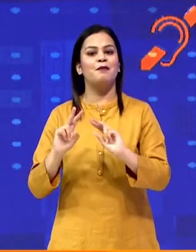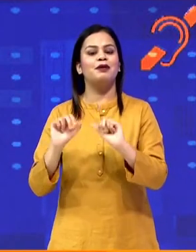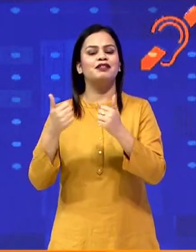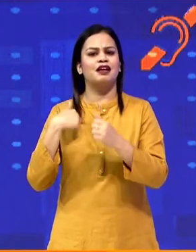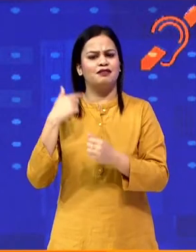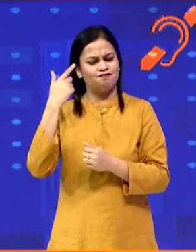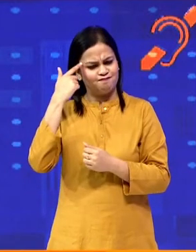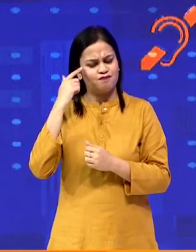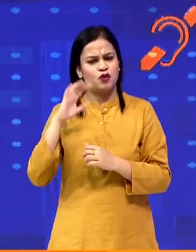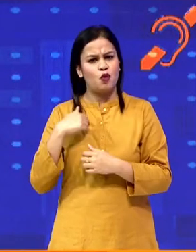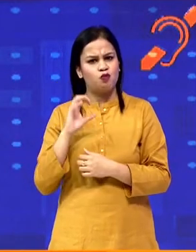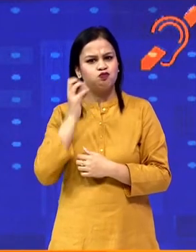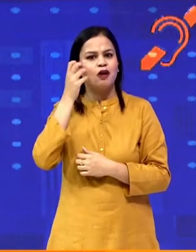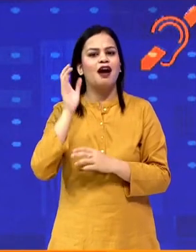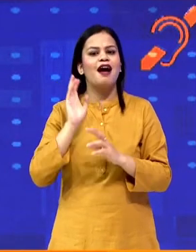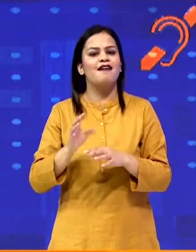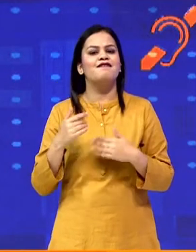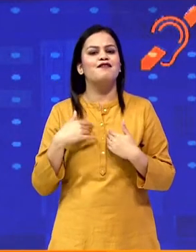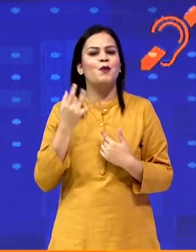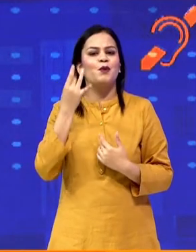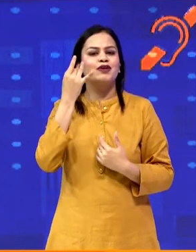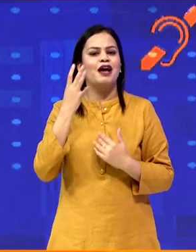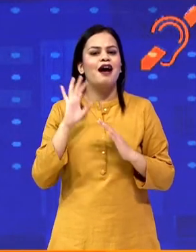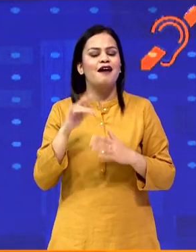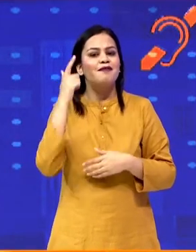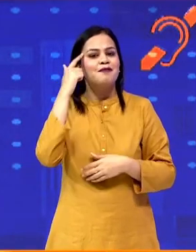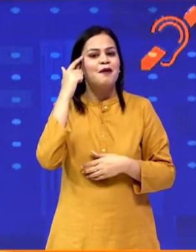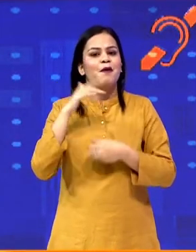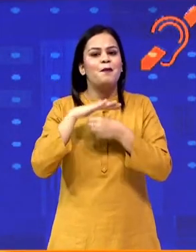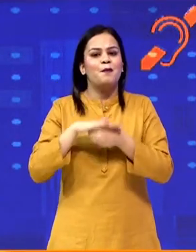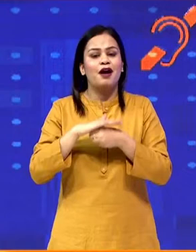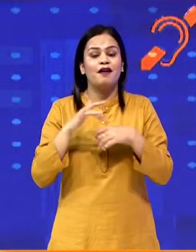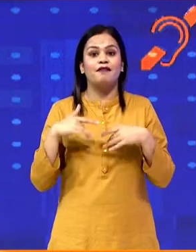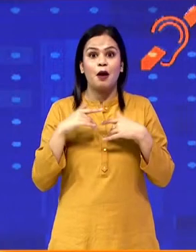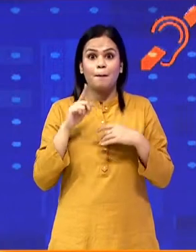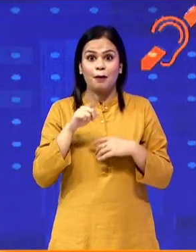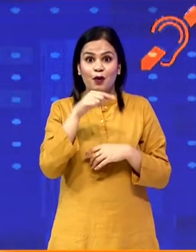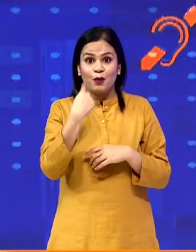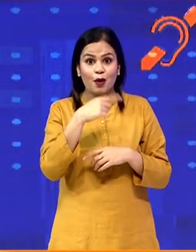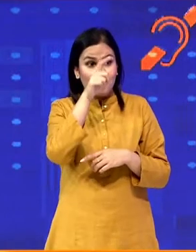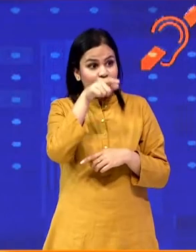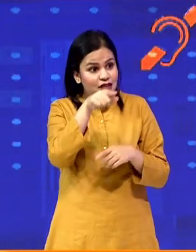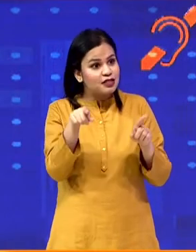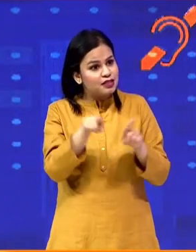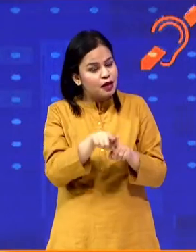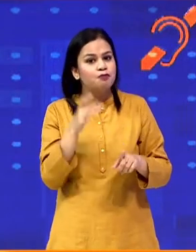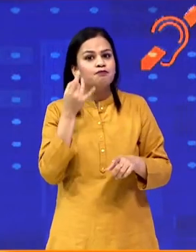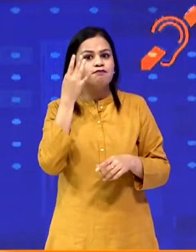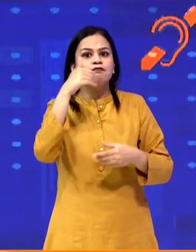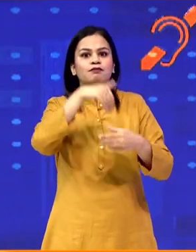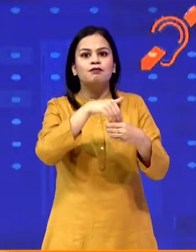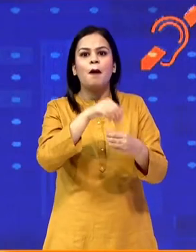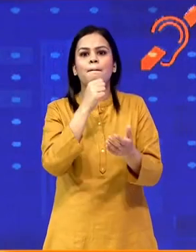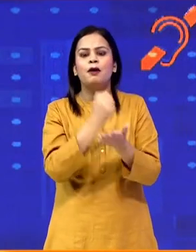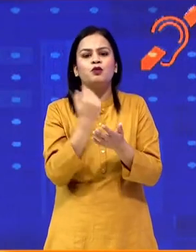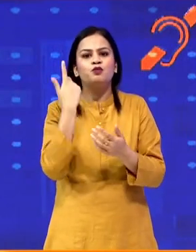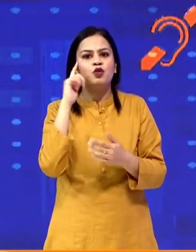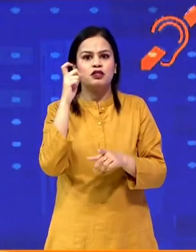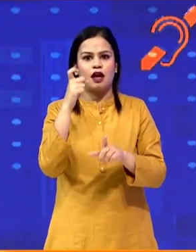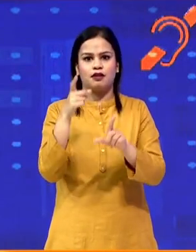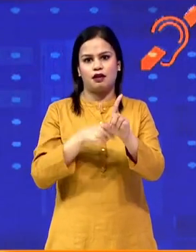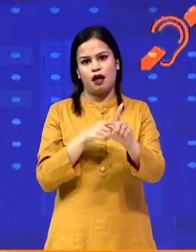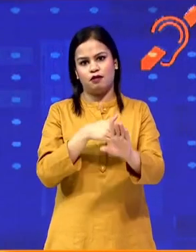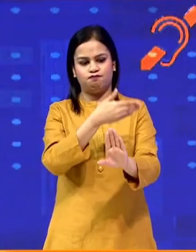मेरा गुस्सा तो बराबर जा रही था उनका गुस्सा भी स्वाभाविक होने चाहिए था की मैं साथ साल उनका विरोध किया